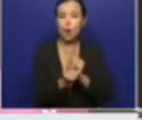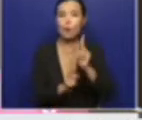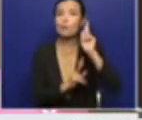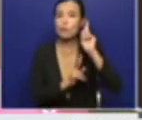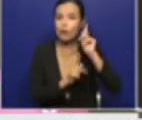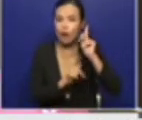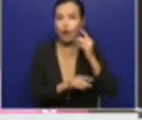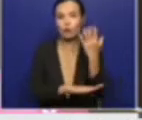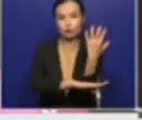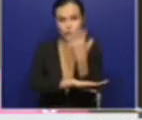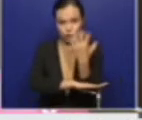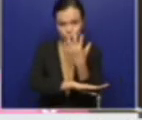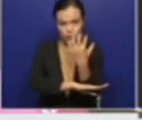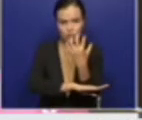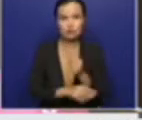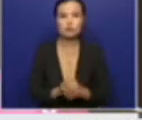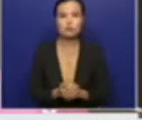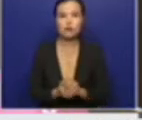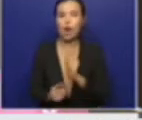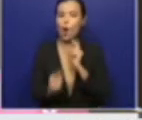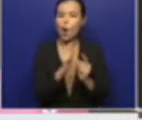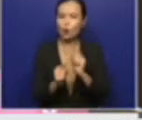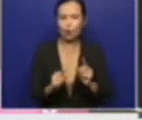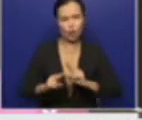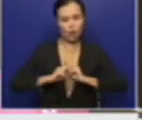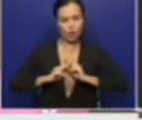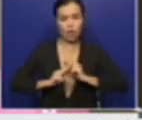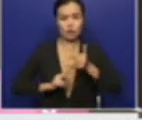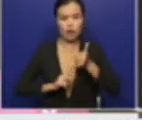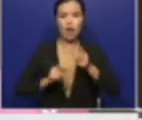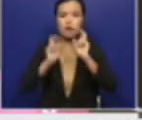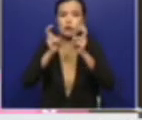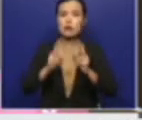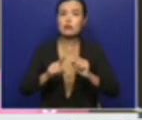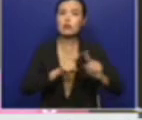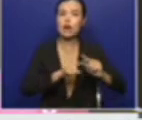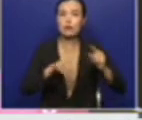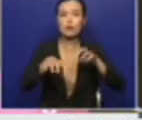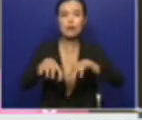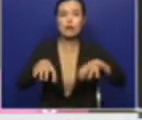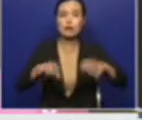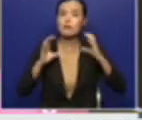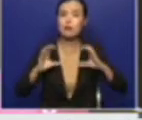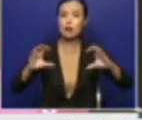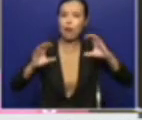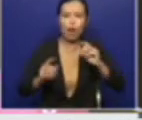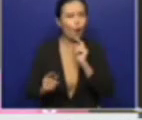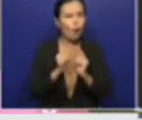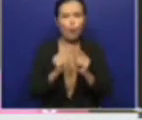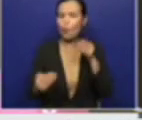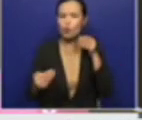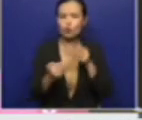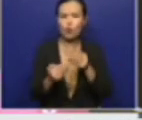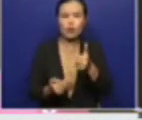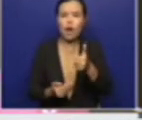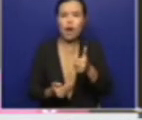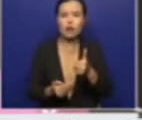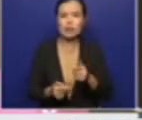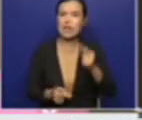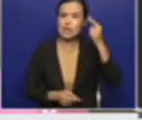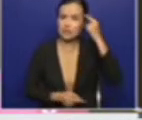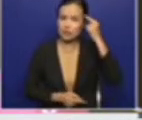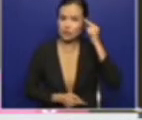าช่องทีวีก็ลงมาดิวเองหลายๆเรื่องที่ทำเนียบก็ดิวมาเยอะแยะเรื่องนี้ผมว่าไม่เกินความ